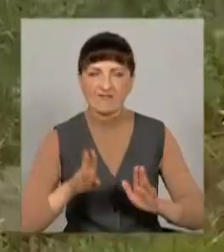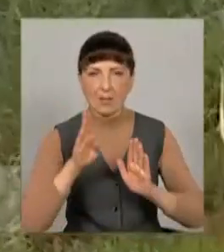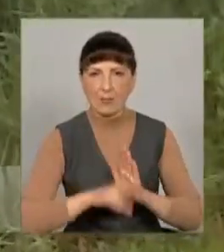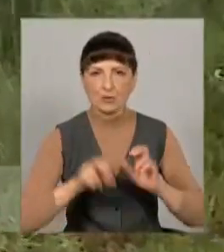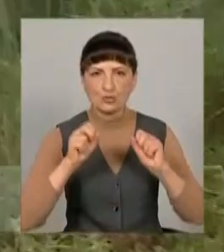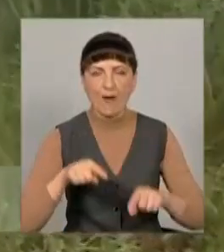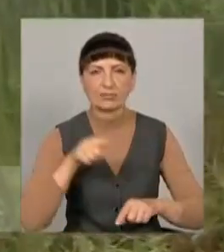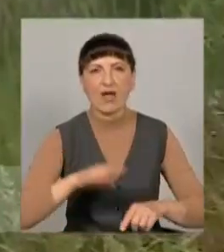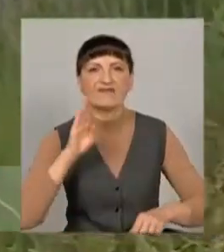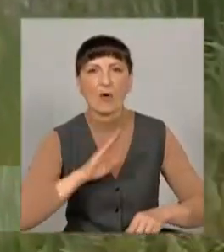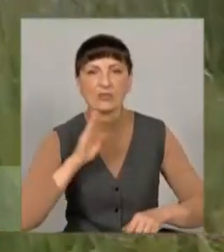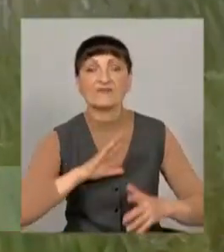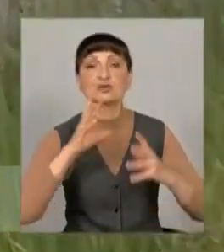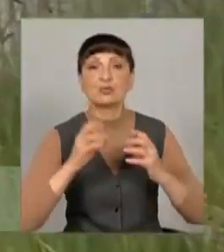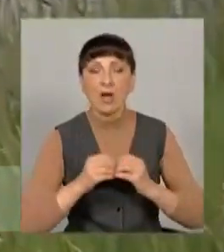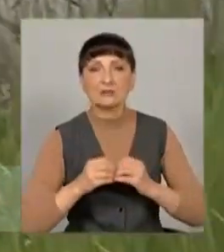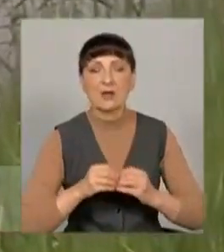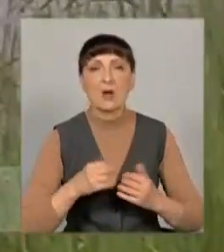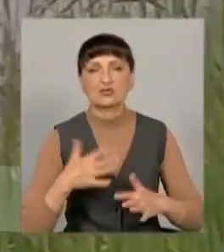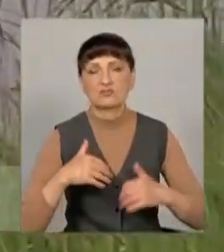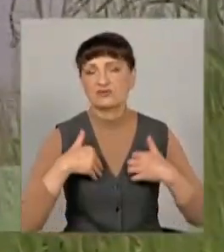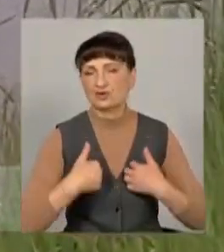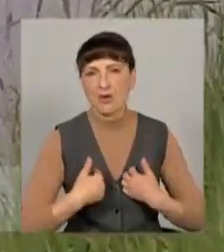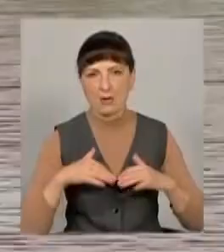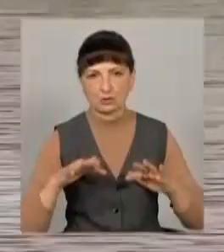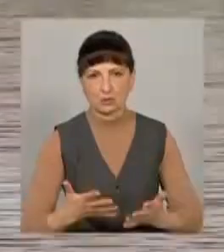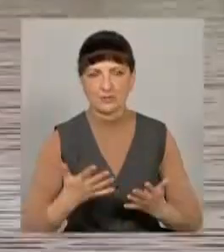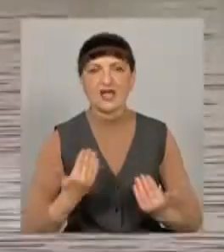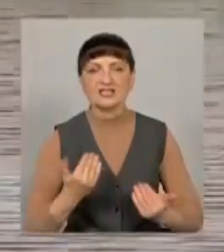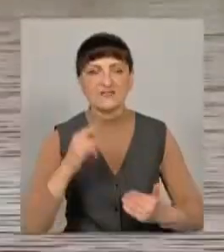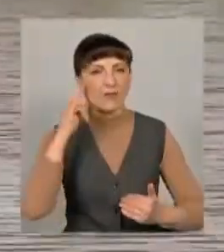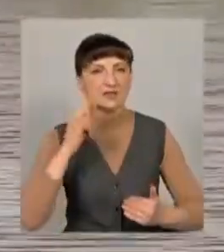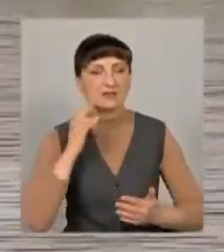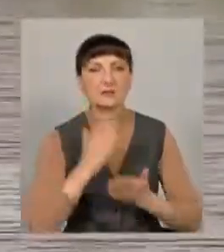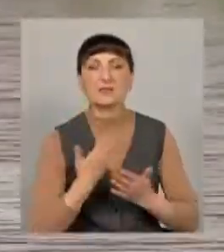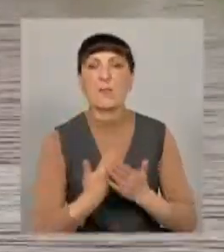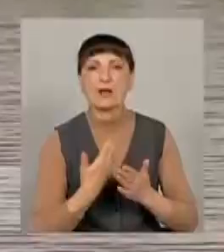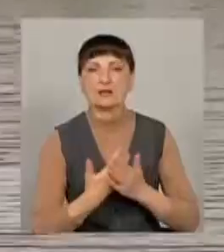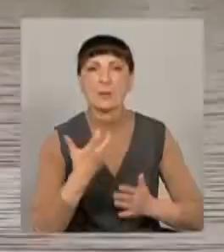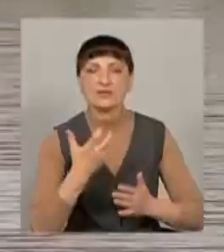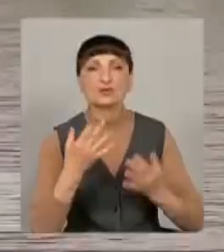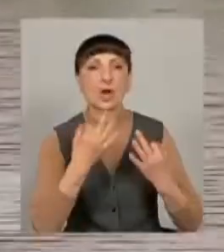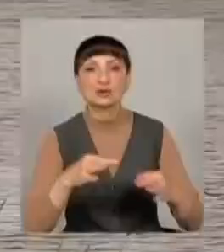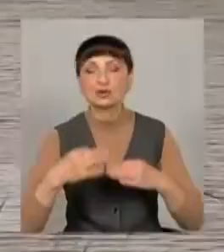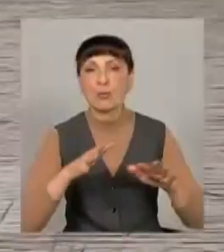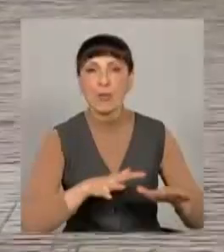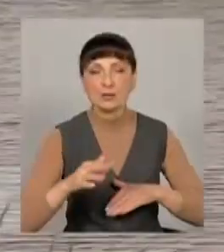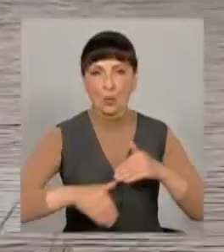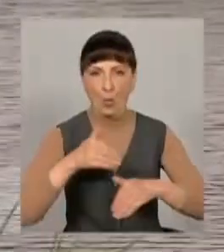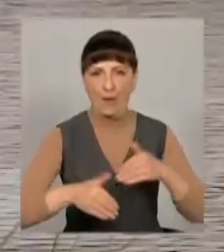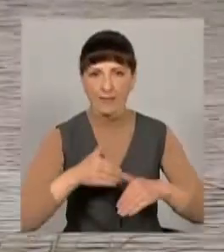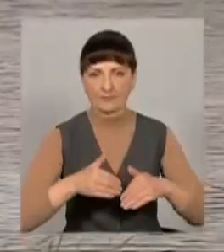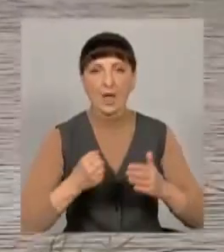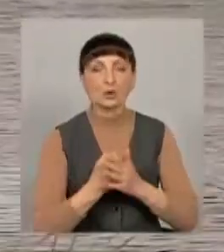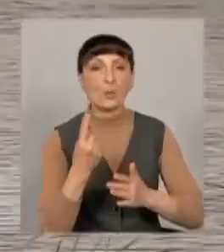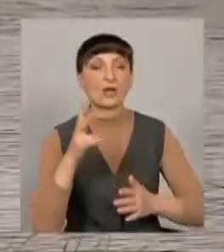безопасности на воде. В результате это приводит к печальным последствиям. На сегодня в стране имеется порядка 500 разрешенных мест для купания. До